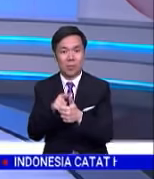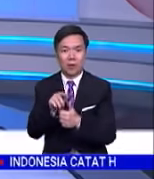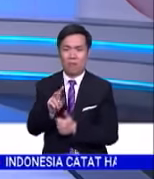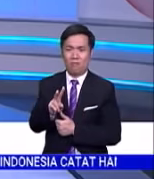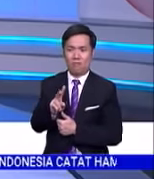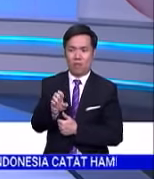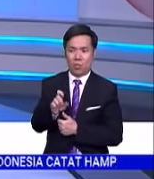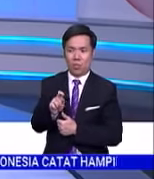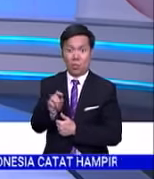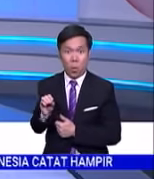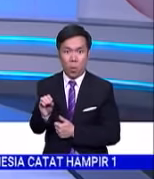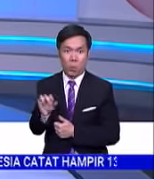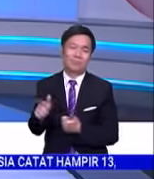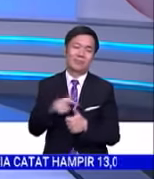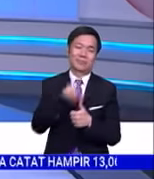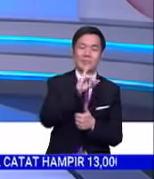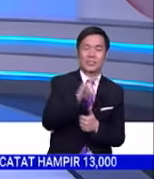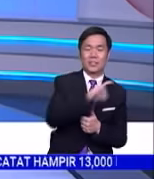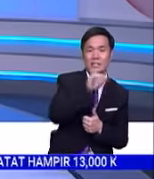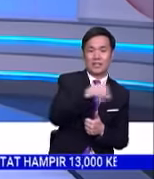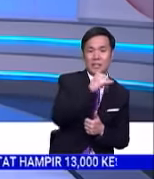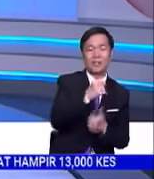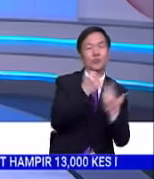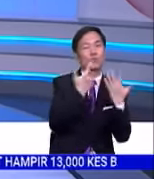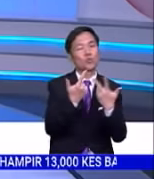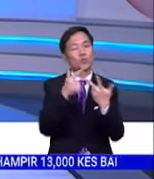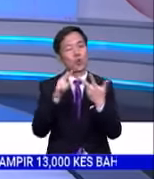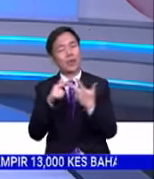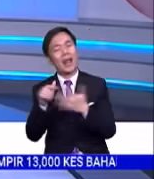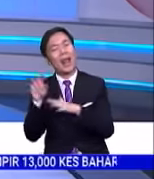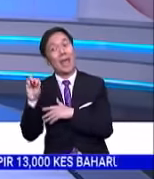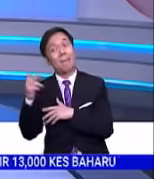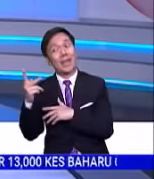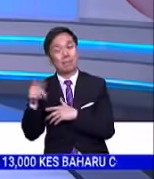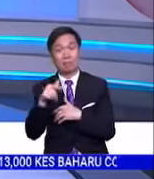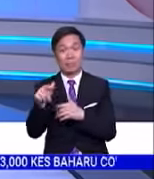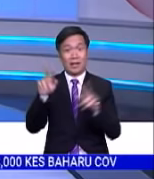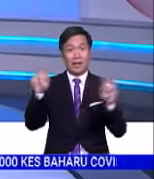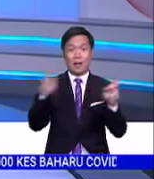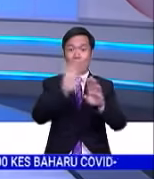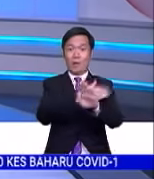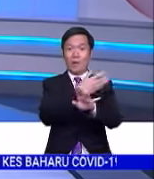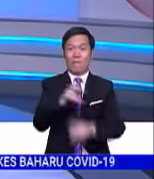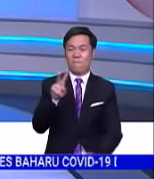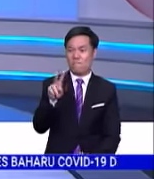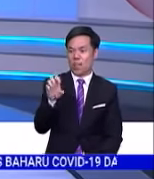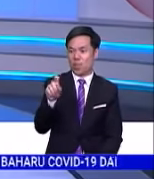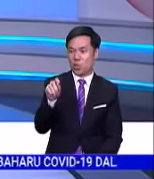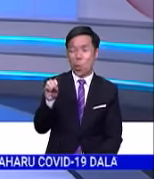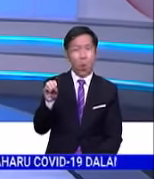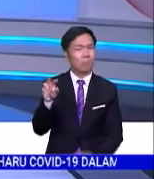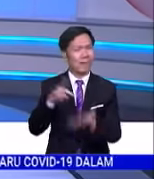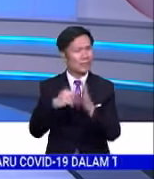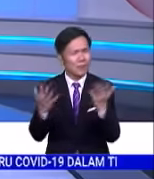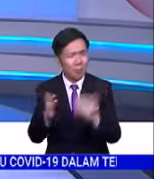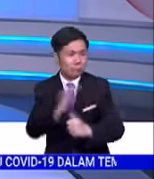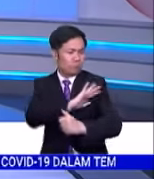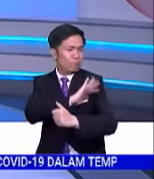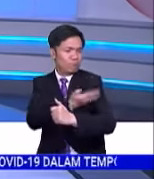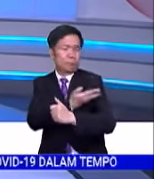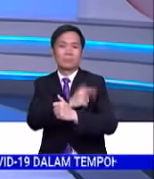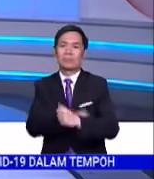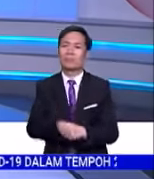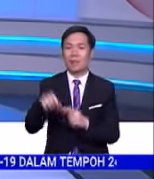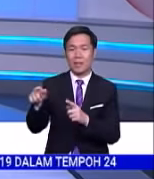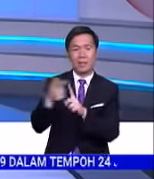Veto. DJ Siza 7, Loka dan juga MK yakin Veto yang membawa erti kuasa dengan gaya dan lenggok